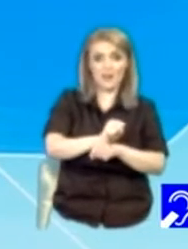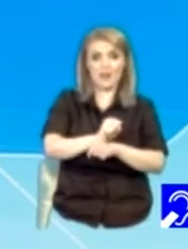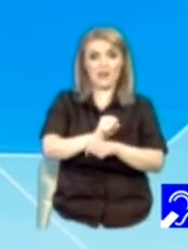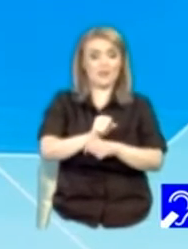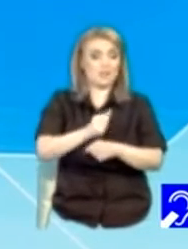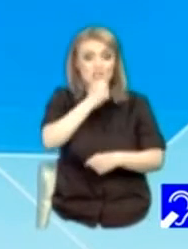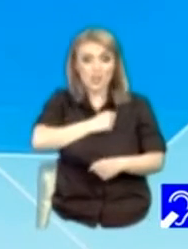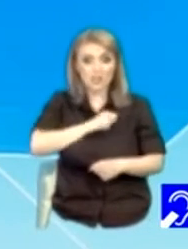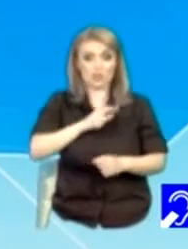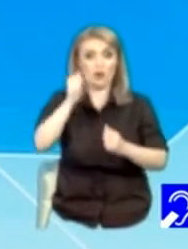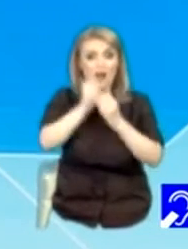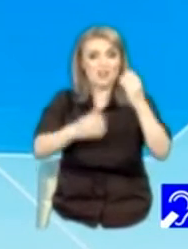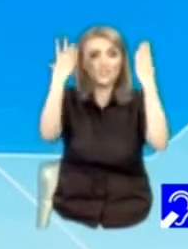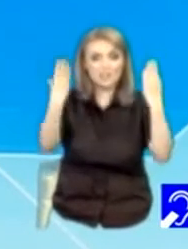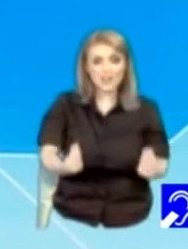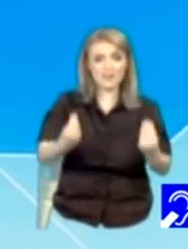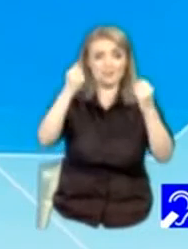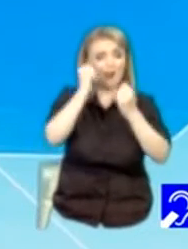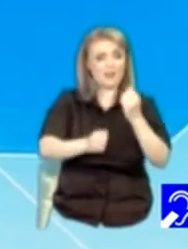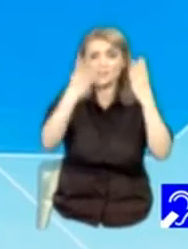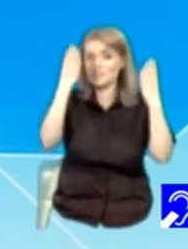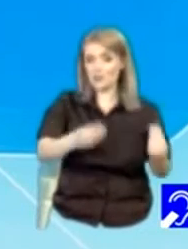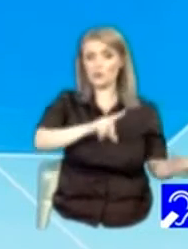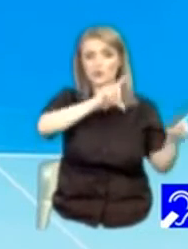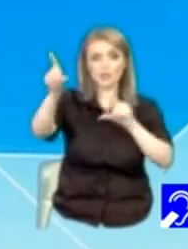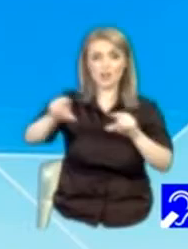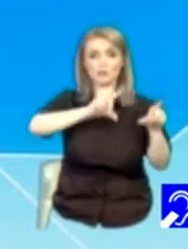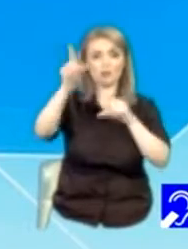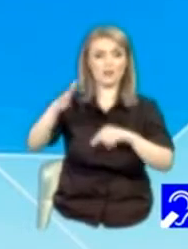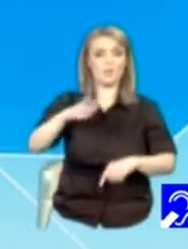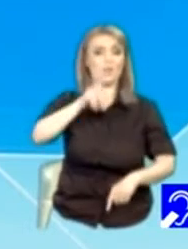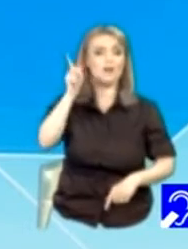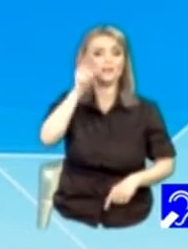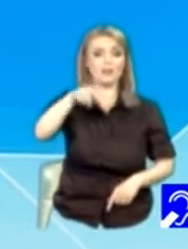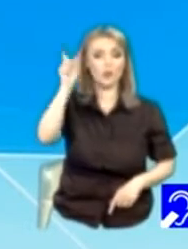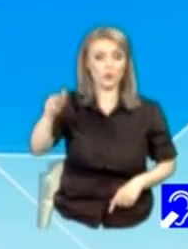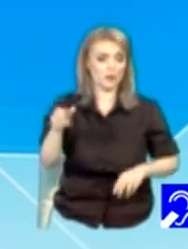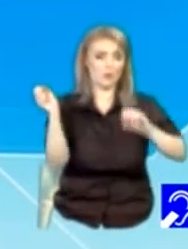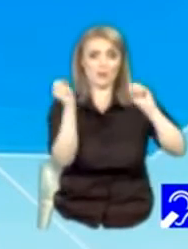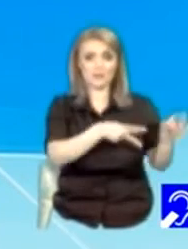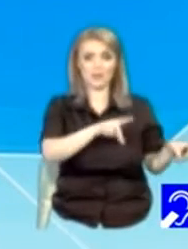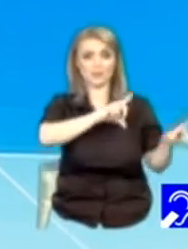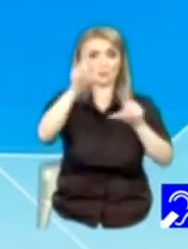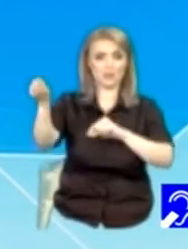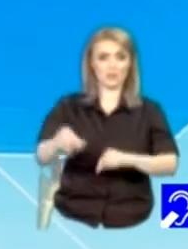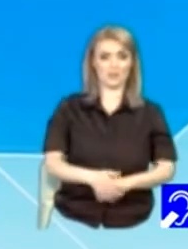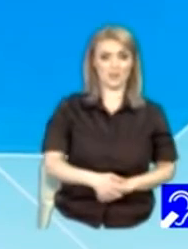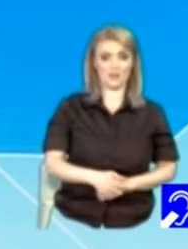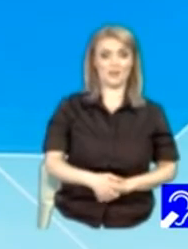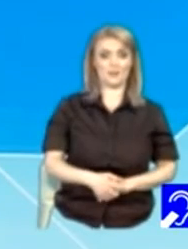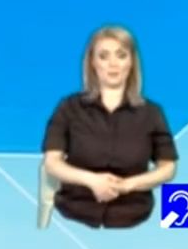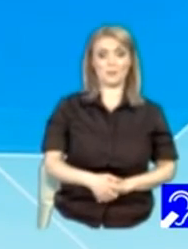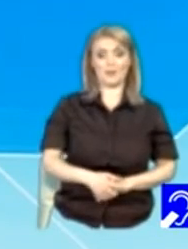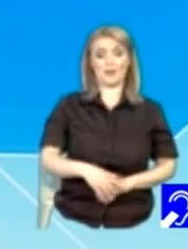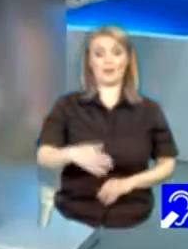zilnic pleacă circa 100 de tineri din Republica Moldova. Și ultima întrebare care a fost acordată de un domn, apropo, din